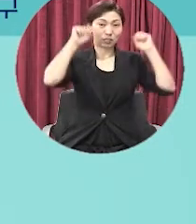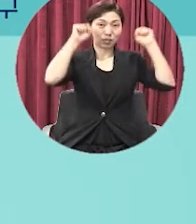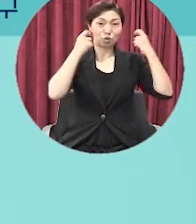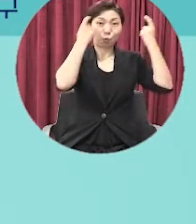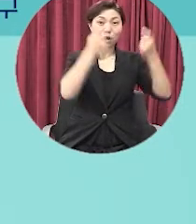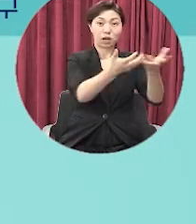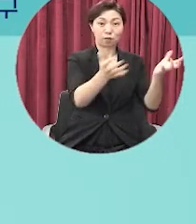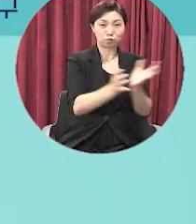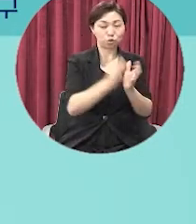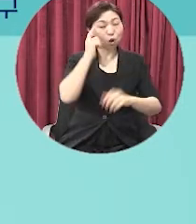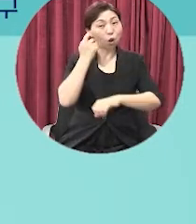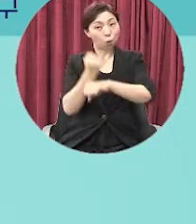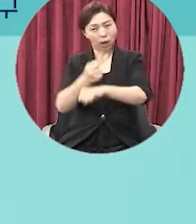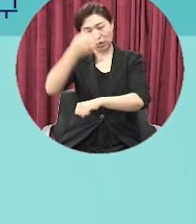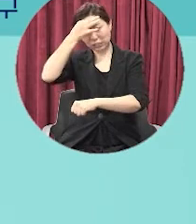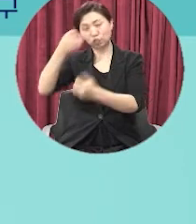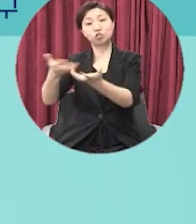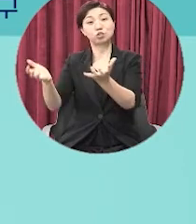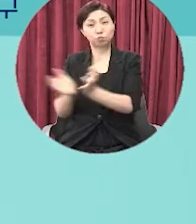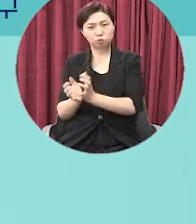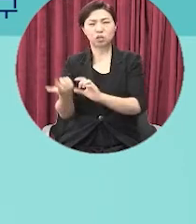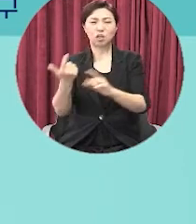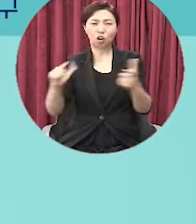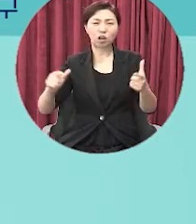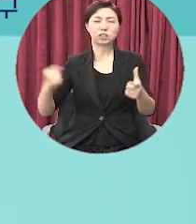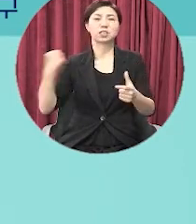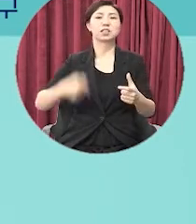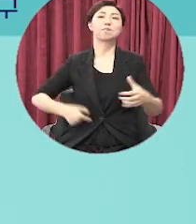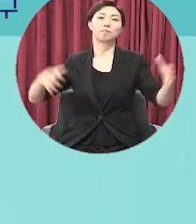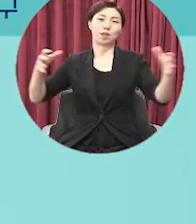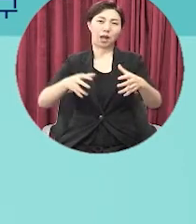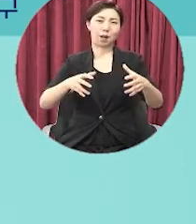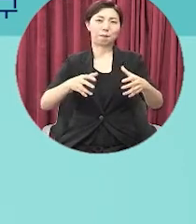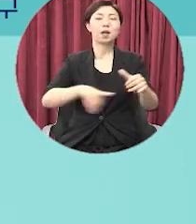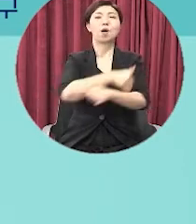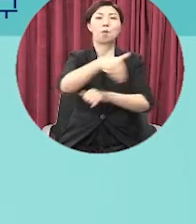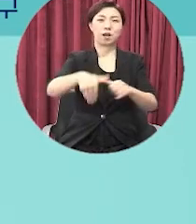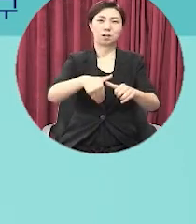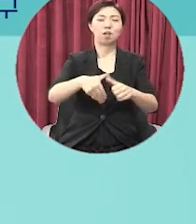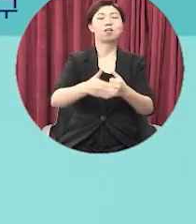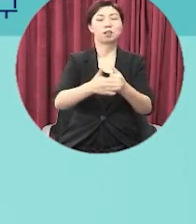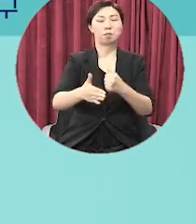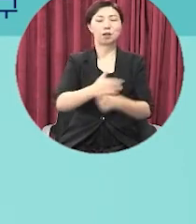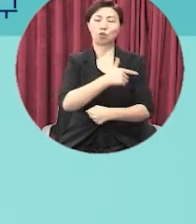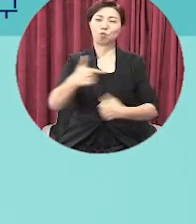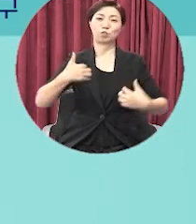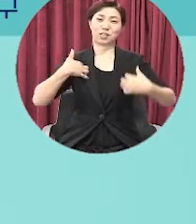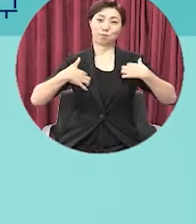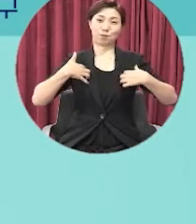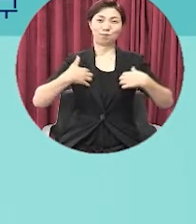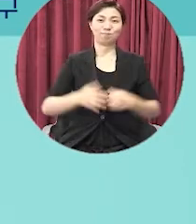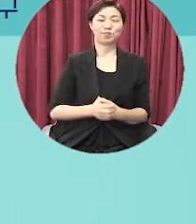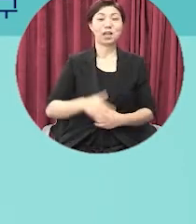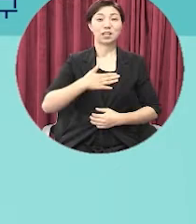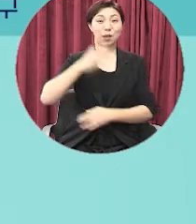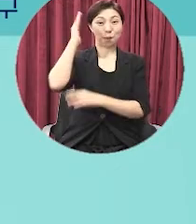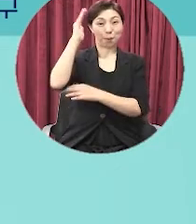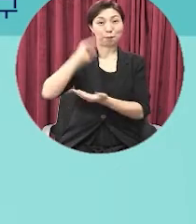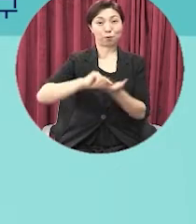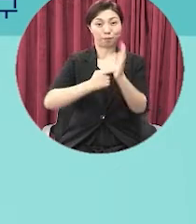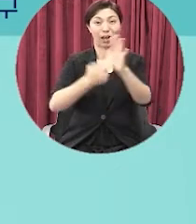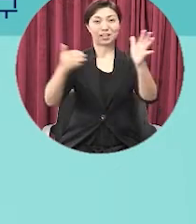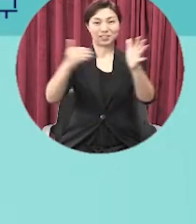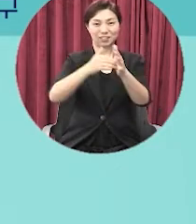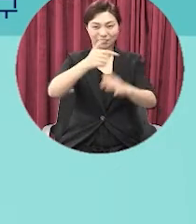관계로 이렇게 협력할 수 있는 시스템 r 들어줘서 개인적으로 예쁘게 생각을 하고 있습니다 4 제 발표는 거고 나머지 게 뭐가